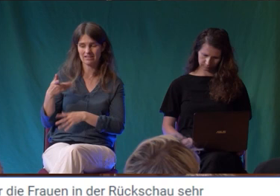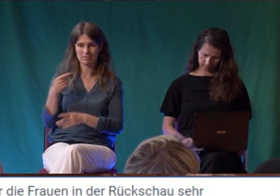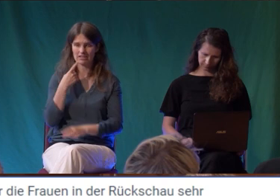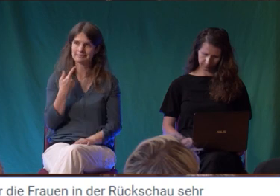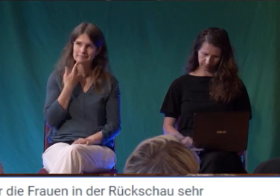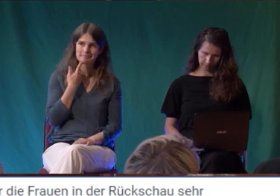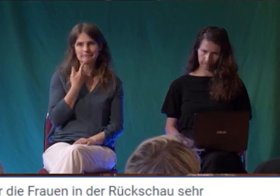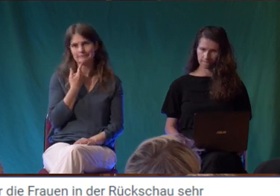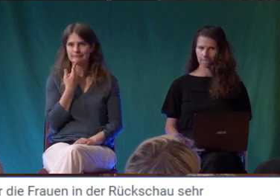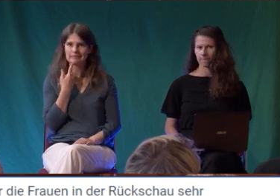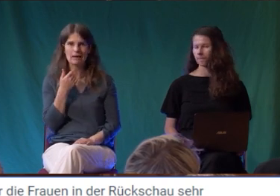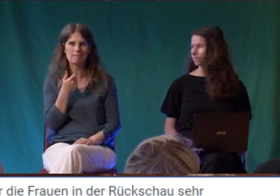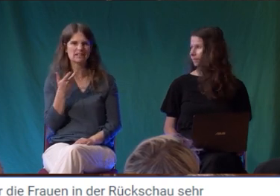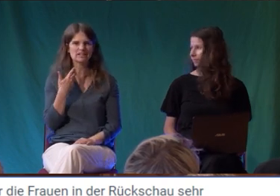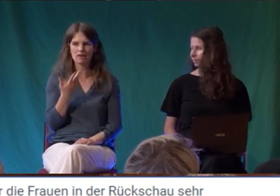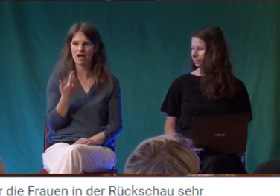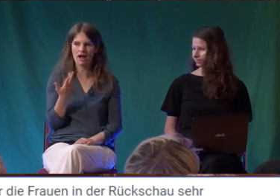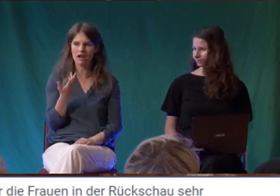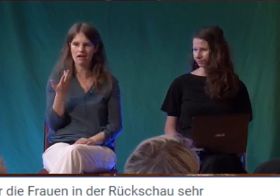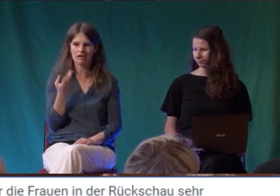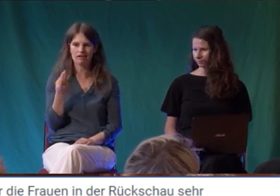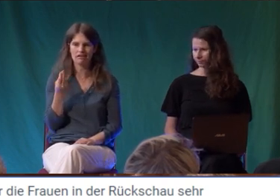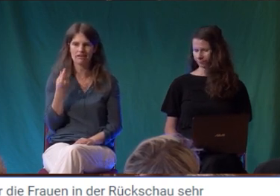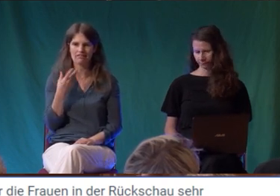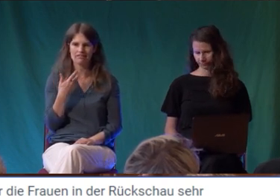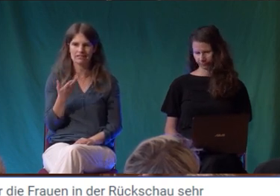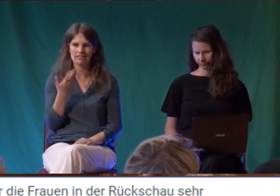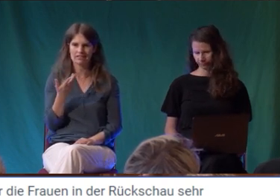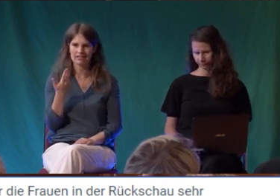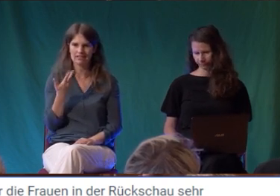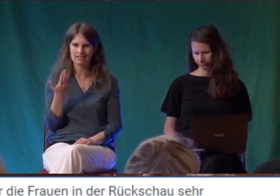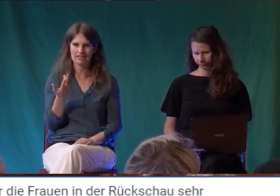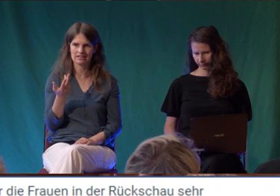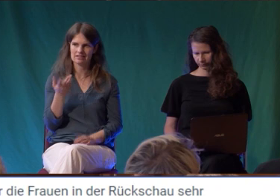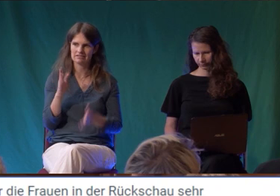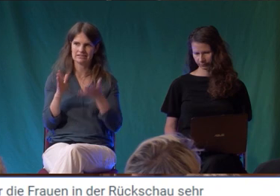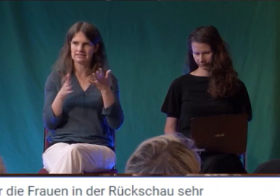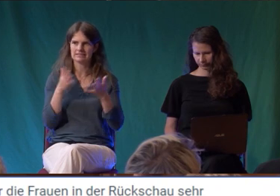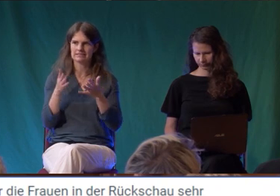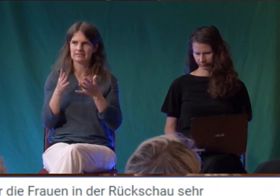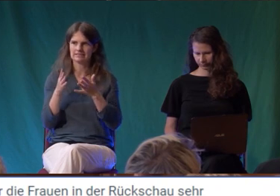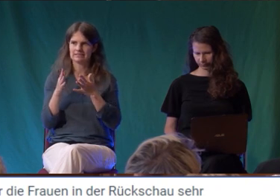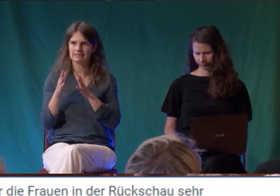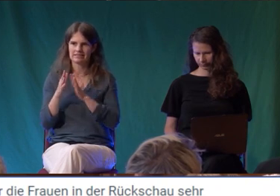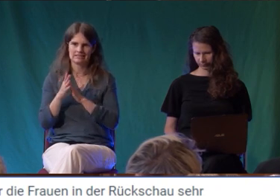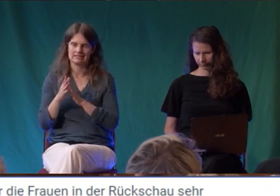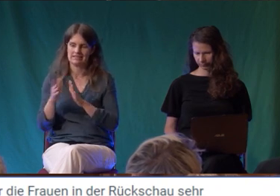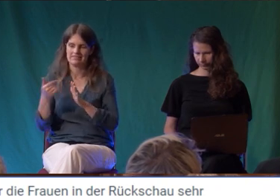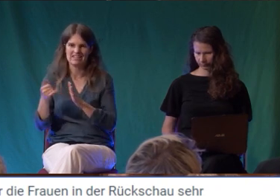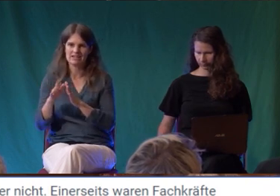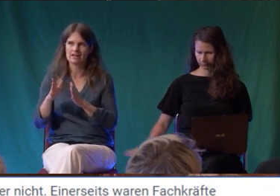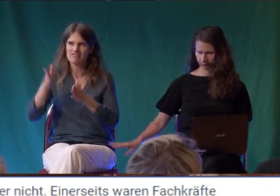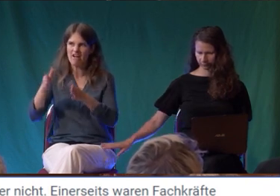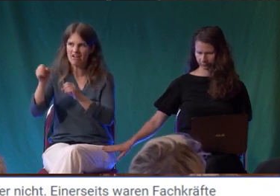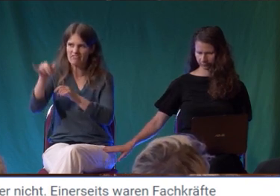Sie aber auch aufgepasst das keiner mitbekommen dass die in die Familie gekommen sind also gelten das auf jeden Fall geheim halten